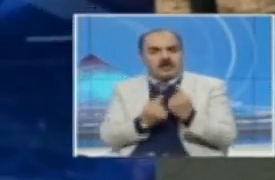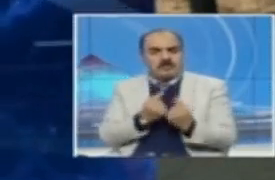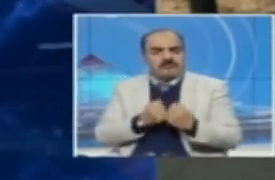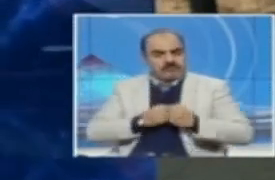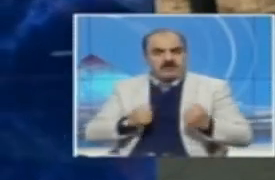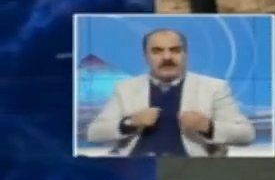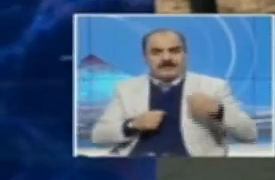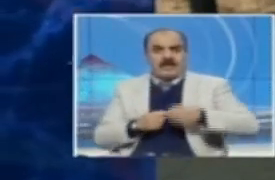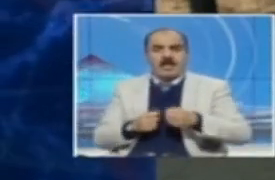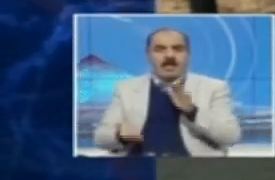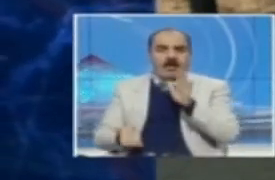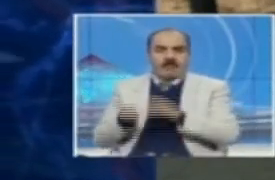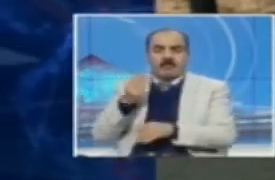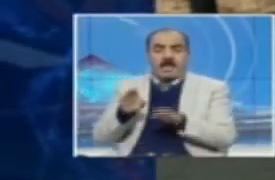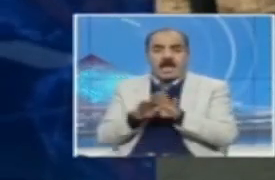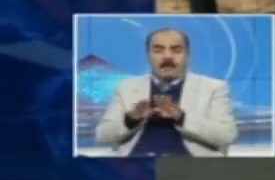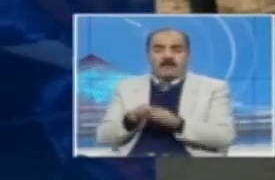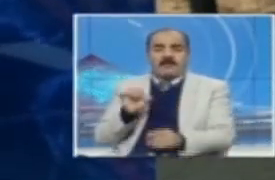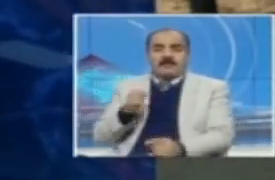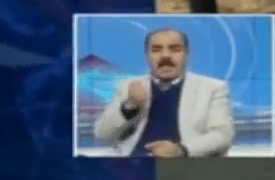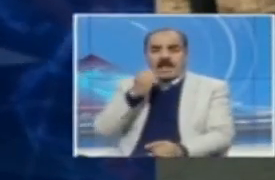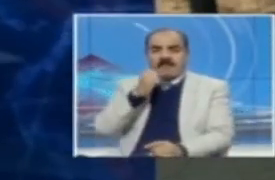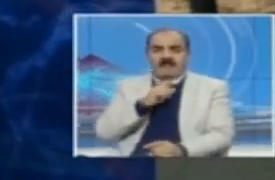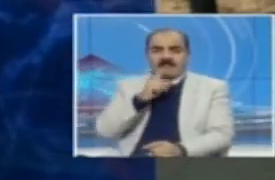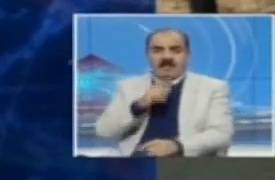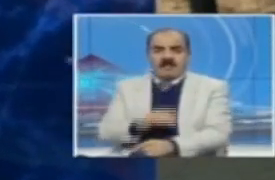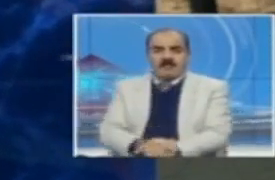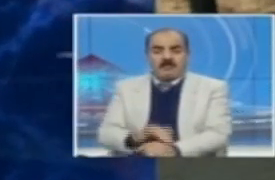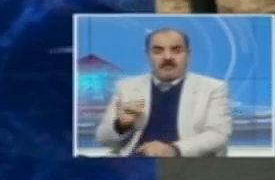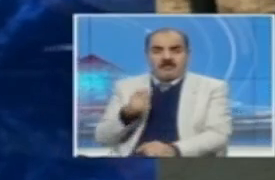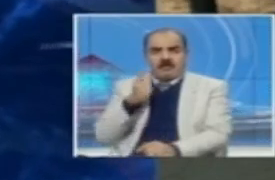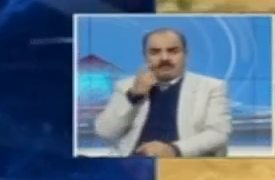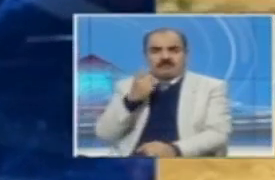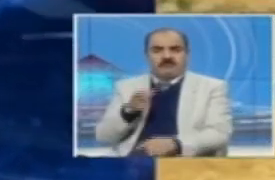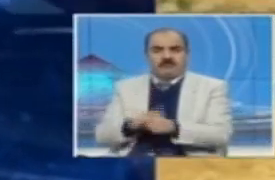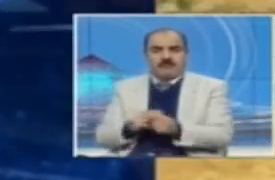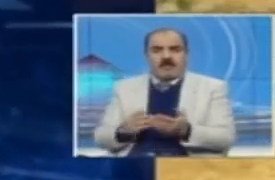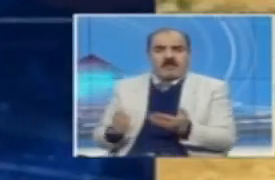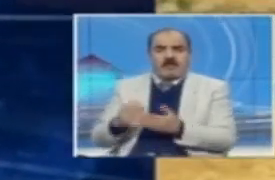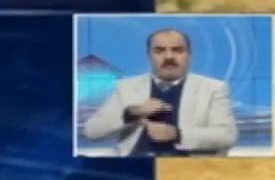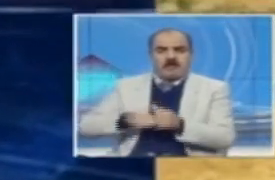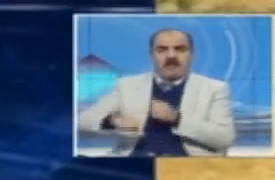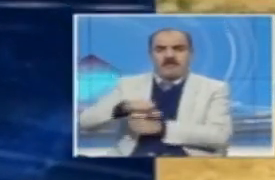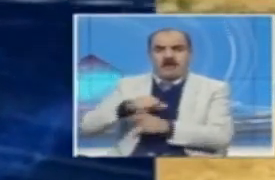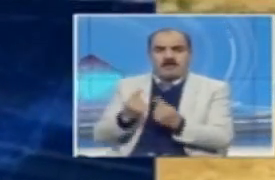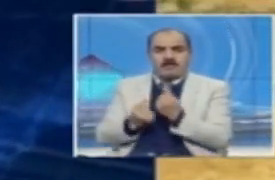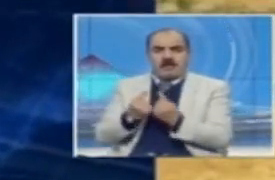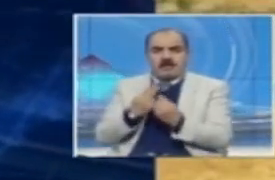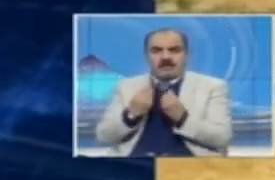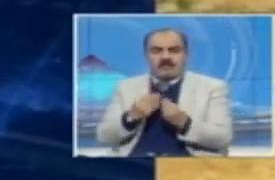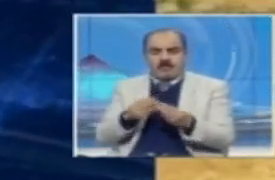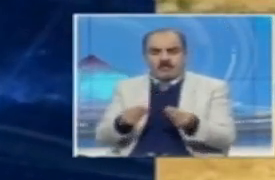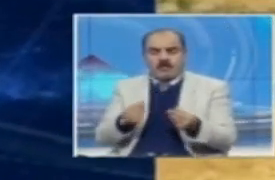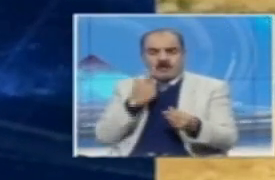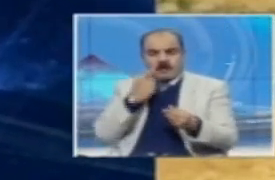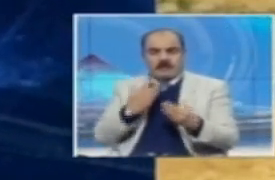بالمحصول لتصل مساحة القمح إلى 9000 فدان، مع ضرورة الحرص على تطبيق الدورة الزراعية للحفاظ